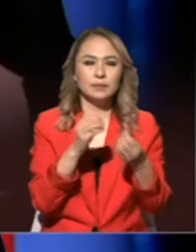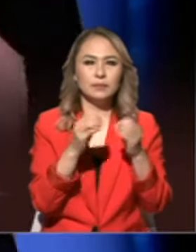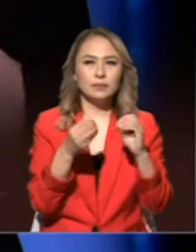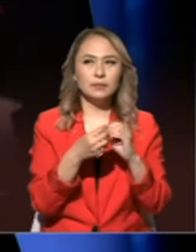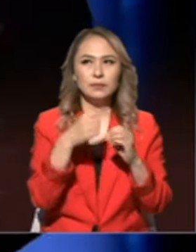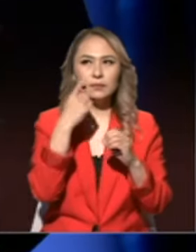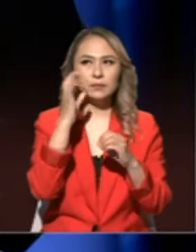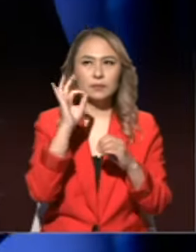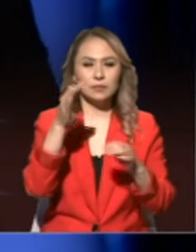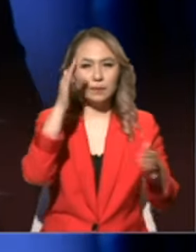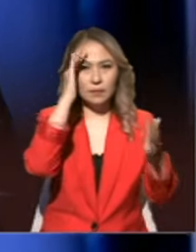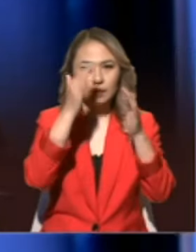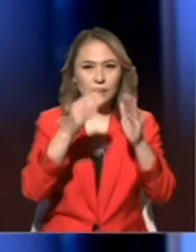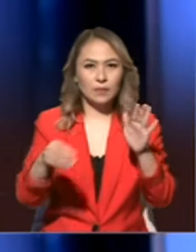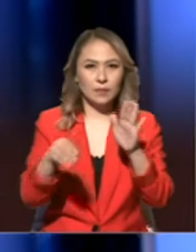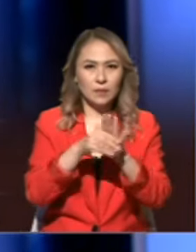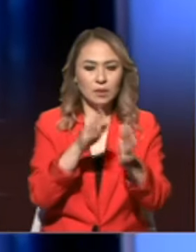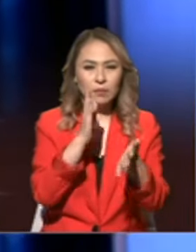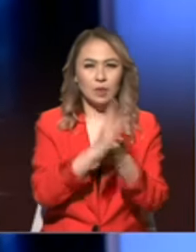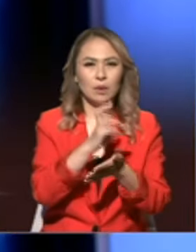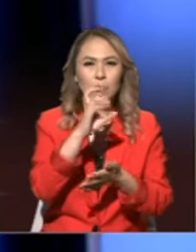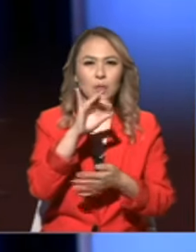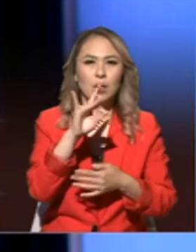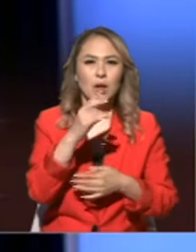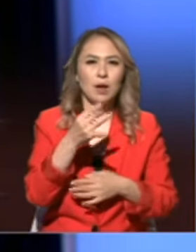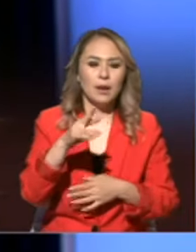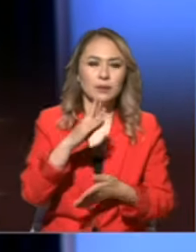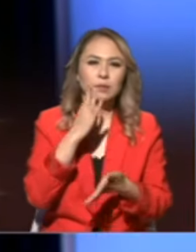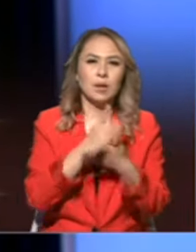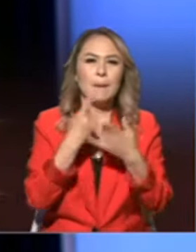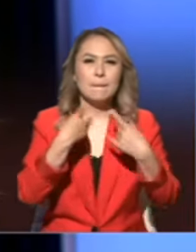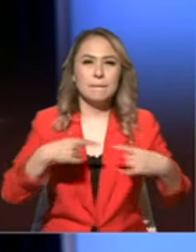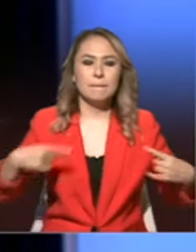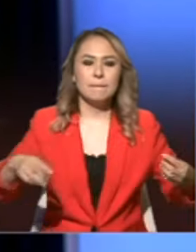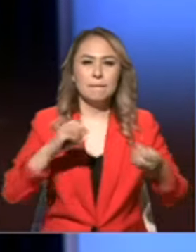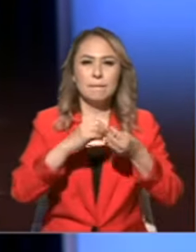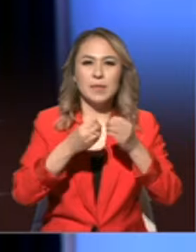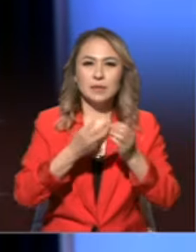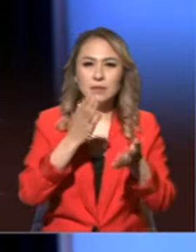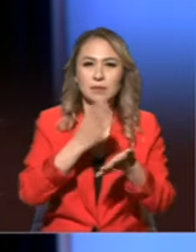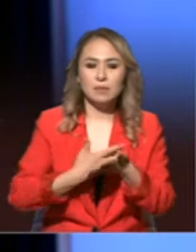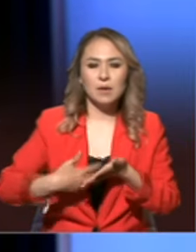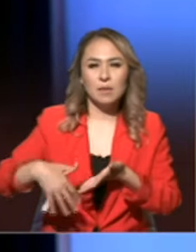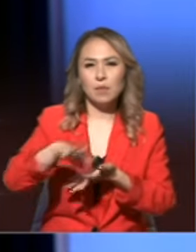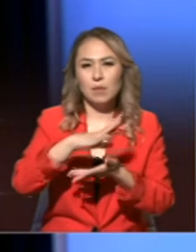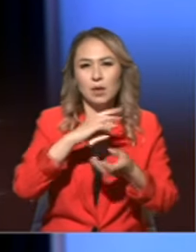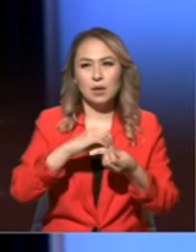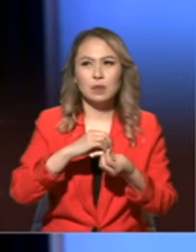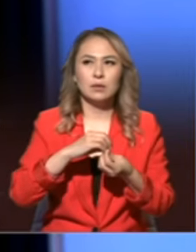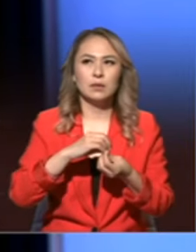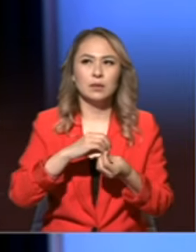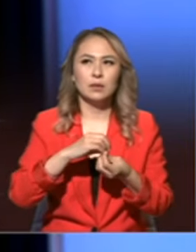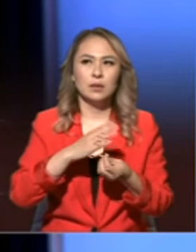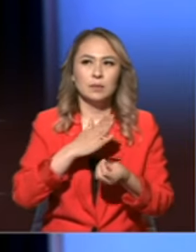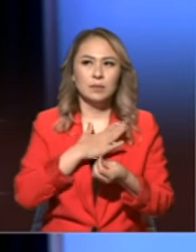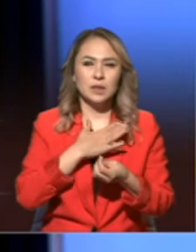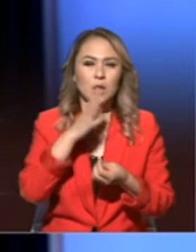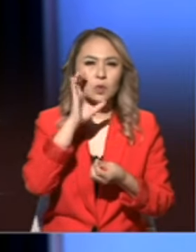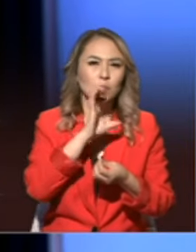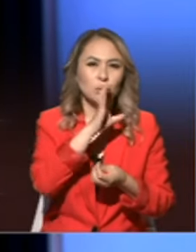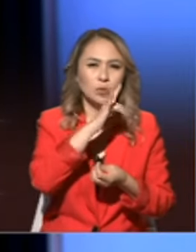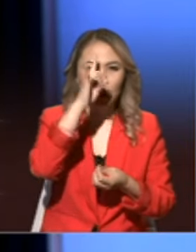айтқан дұрыс, жемқорлық та бар, бюрократиялық мәселелер де бар, басқа да мәселелер бар. Сонымен бірге мәселе, біз енді